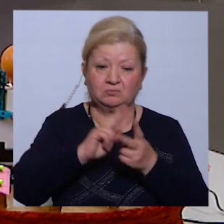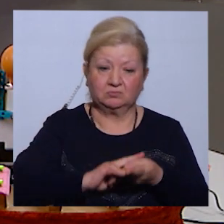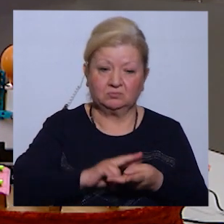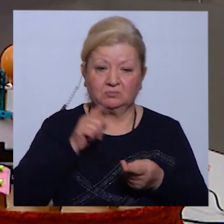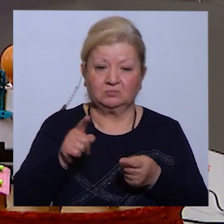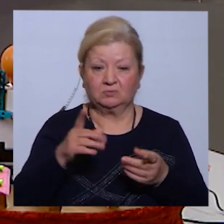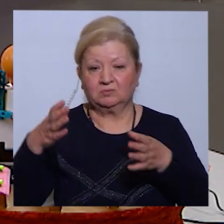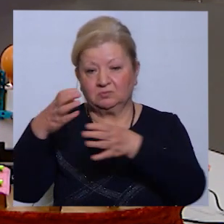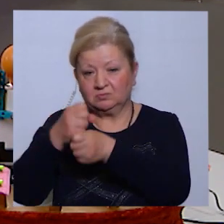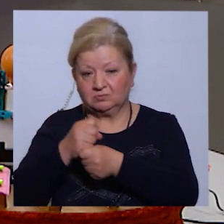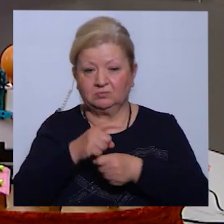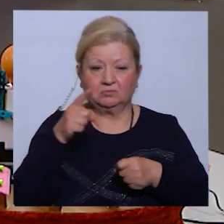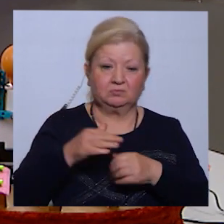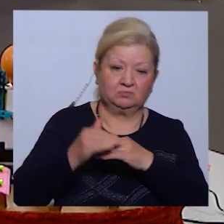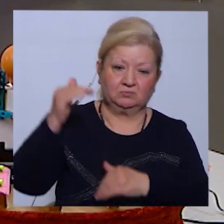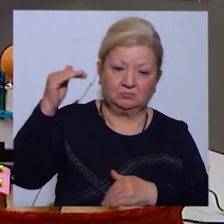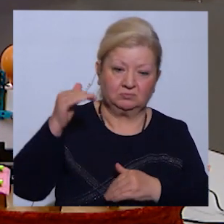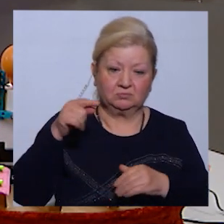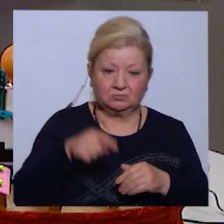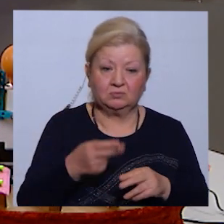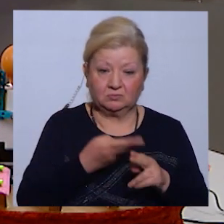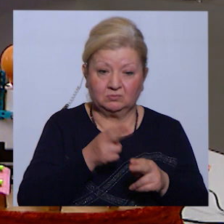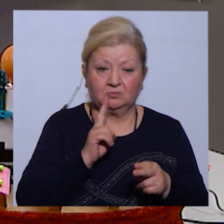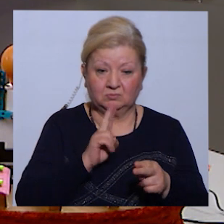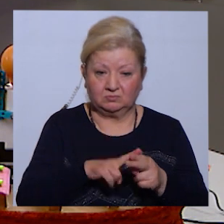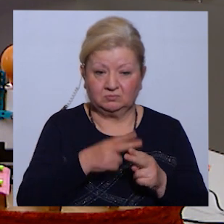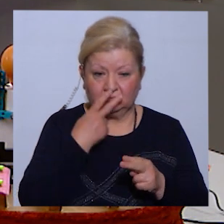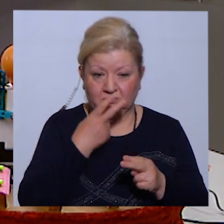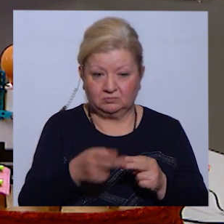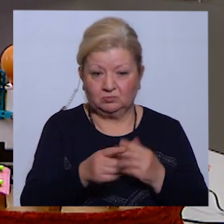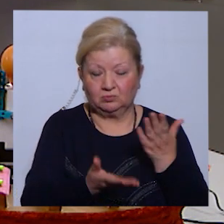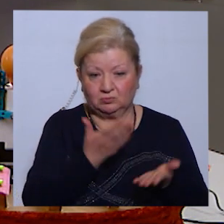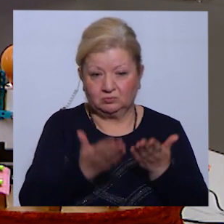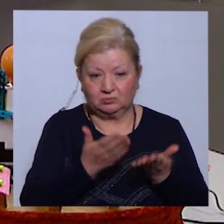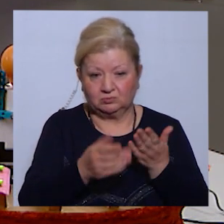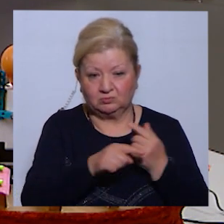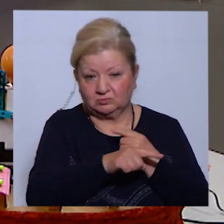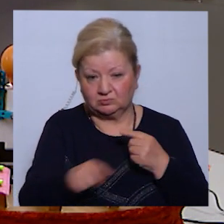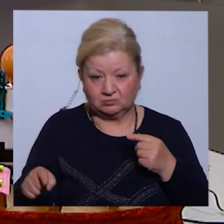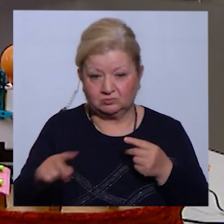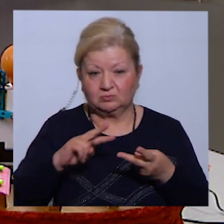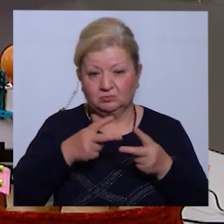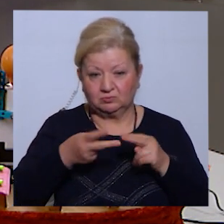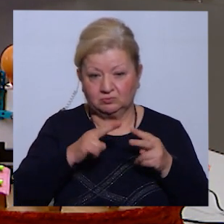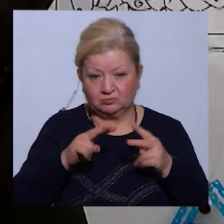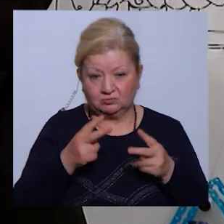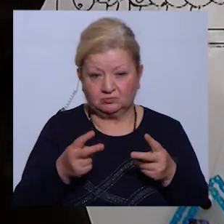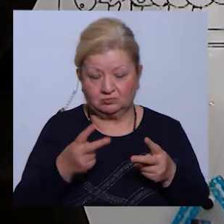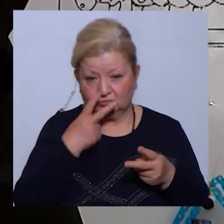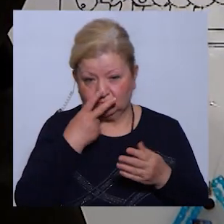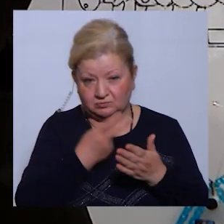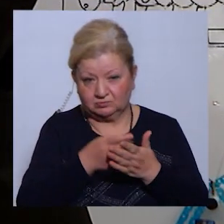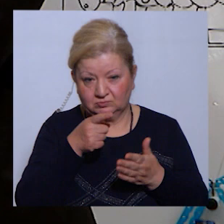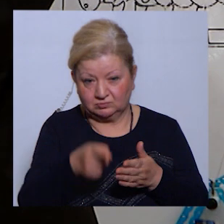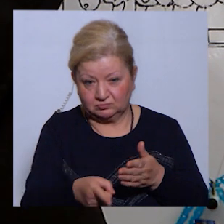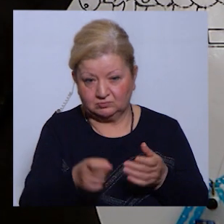ეს ტევადობა შემცირდა. აქედან გამომდინარე, თუ ამ ცვლილებას გამოვიჭერთ,